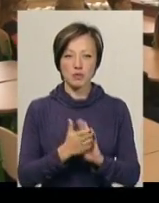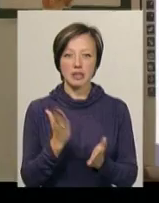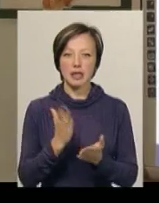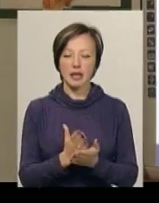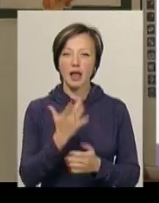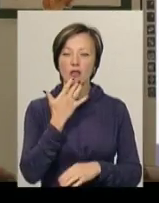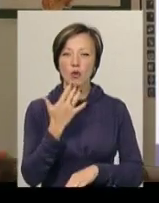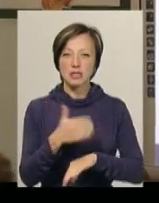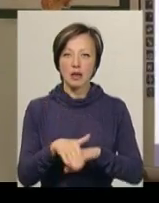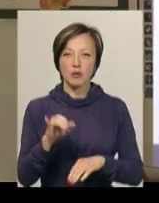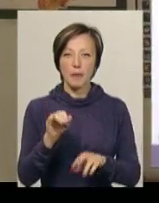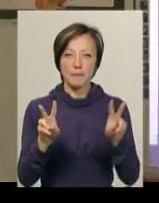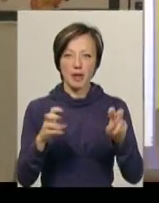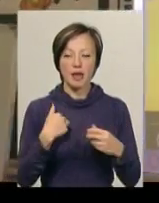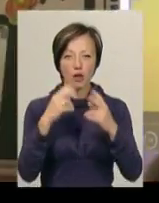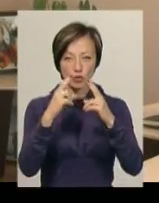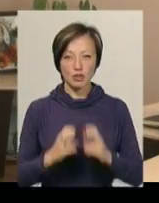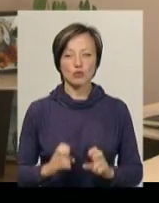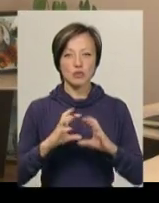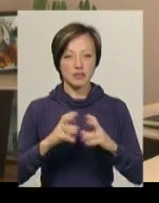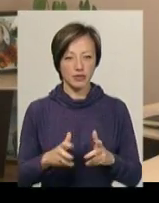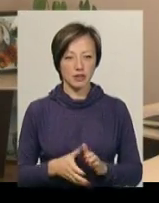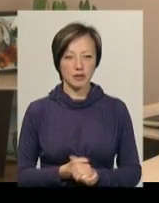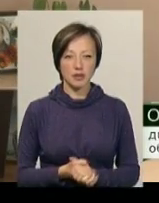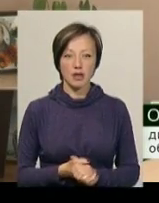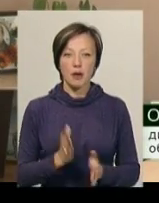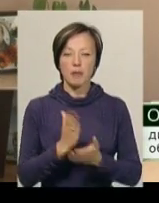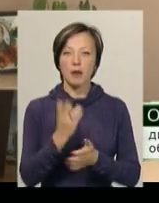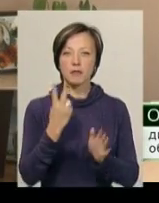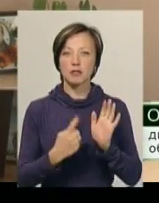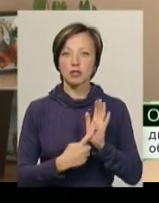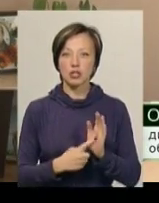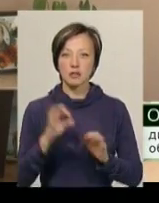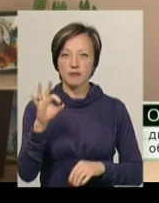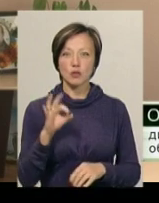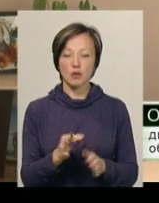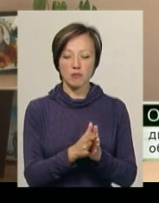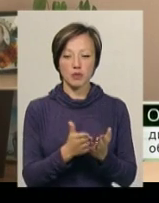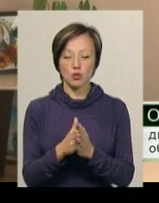підручники з іноземної та предмету «Я досліджую світ». Ми маємо 26% підручників із